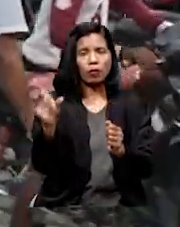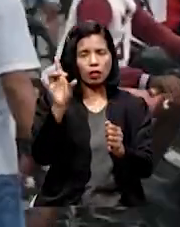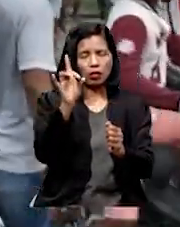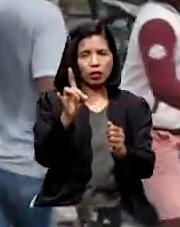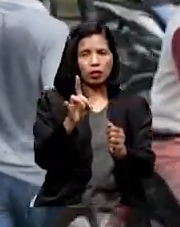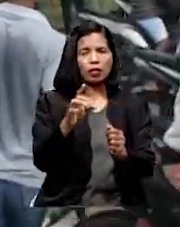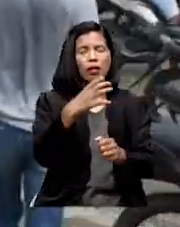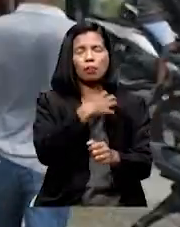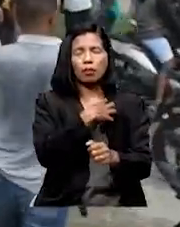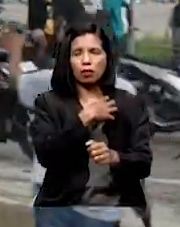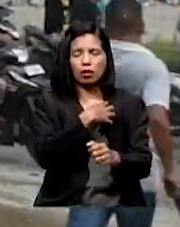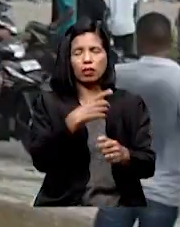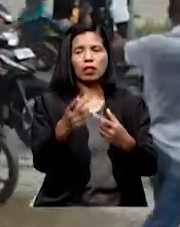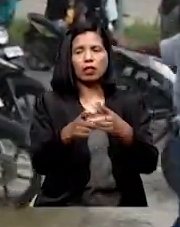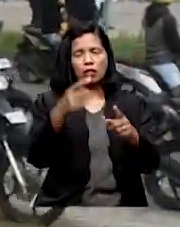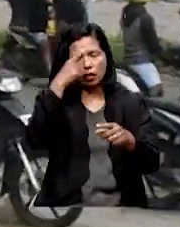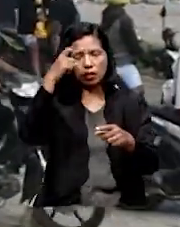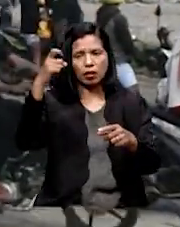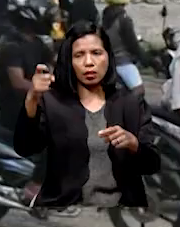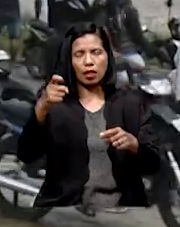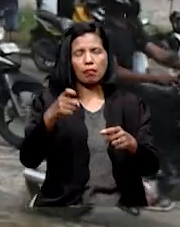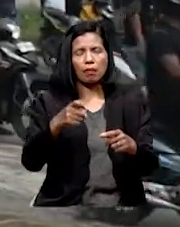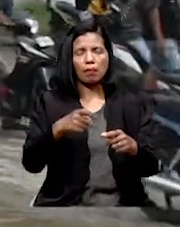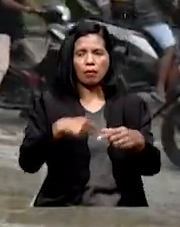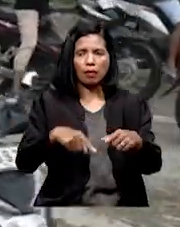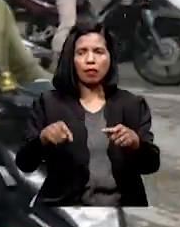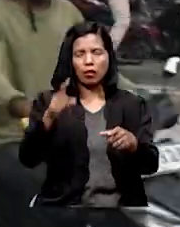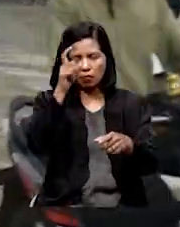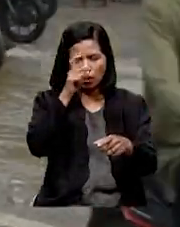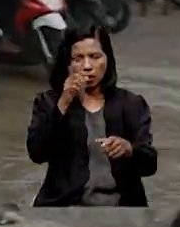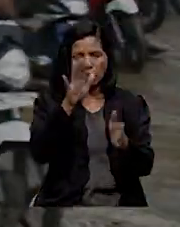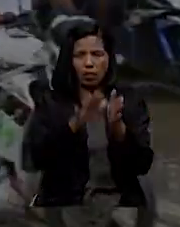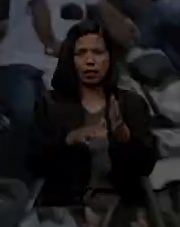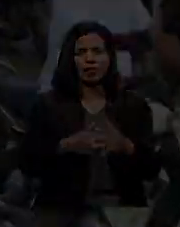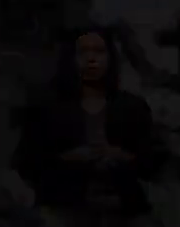ida polisi liberta tambah minoridade. Napoleon Xavier, Justinian Nano, GMN.